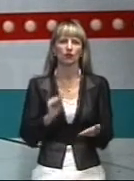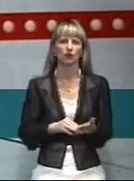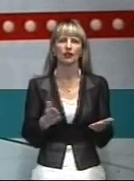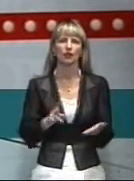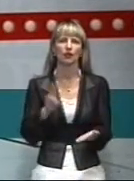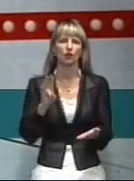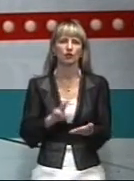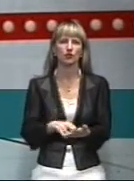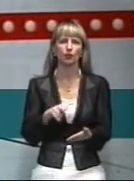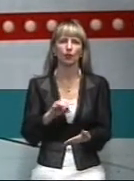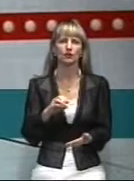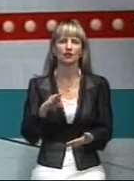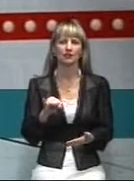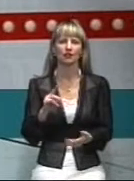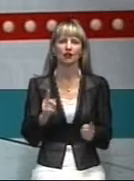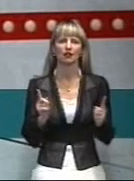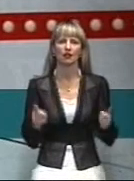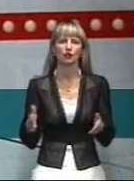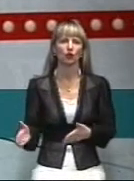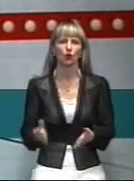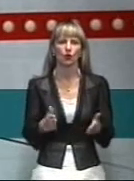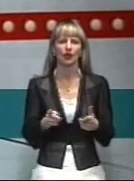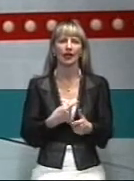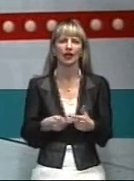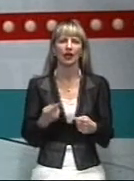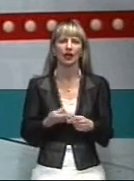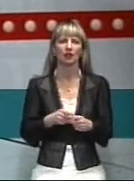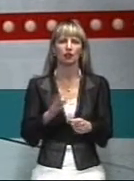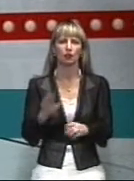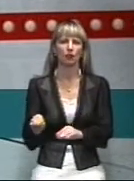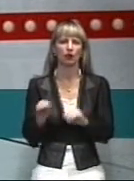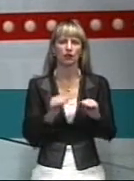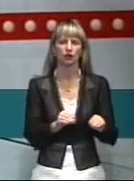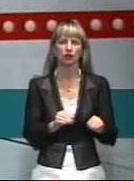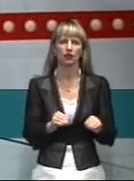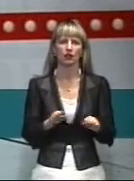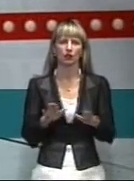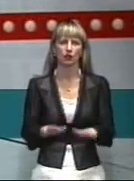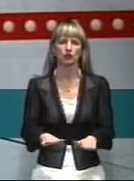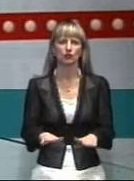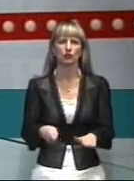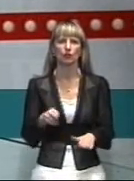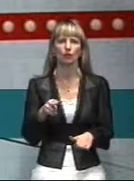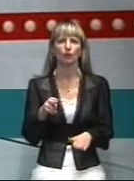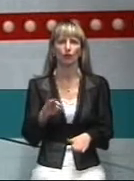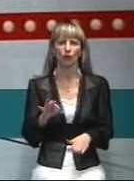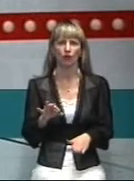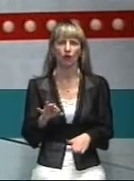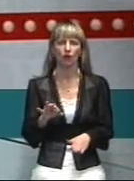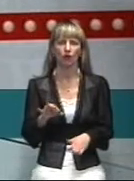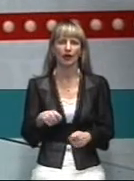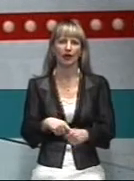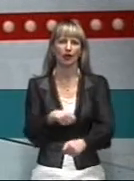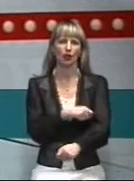постійні пости на ділянці дороги, чи це будуть пересувні пости по